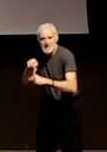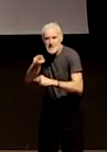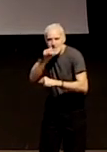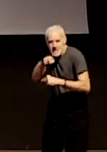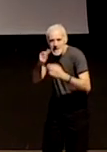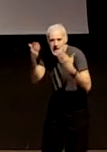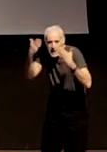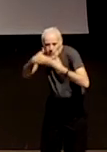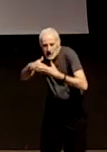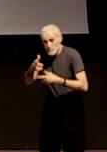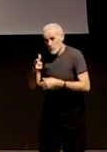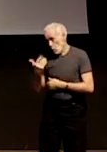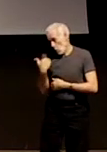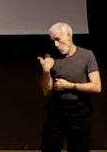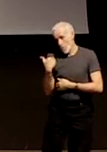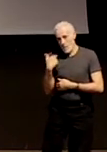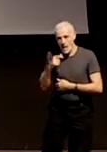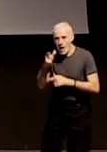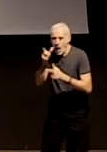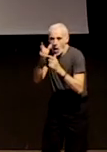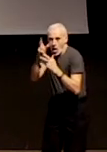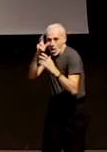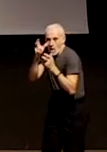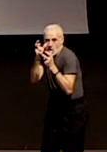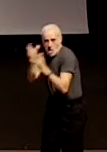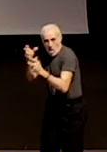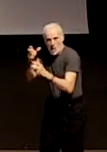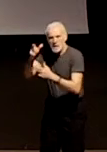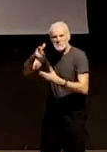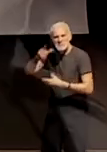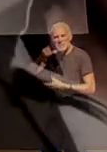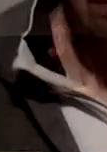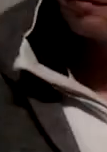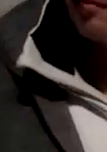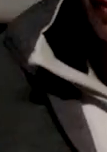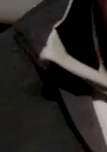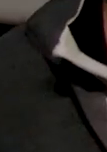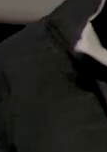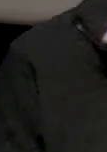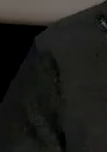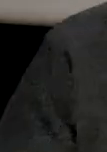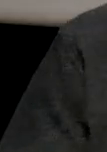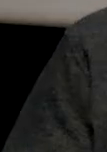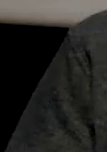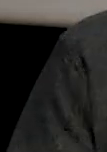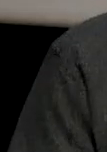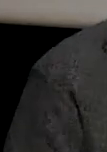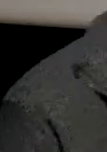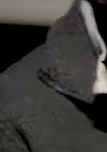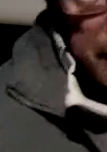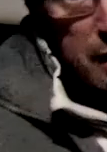grand-duc depuis 20 ans c'est un peu beaucoup de travaux là dessus voilà je te laisse te présenter puis après on recommence